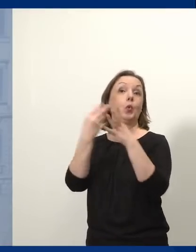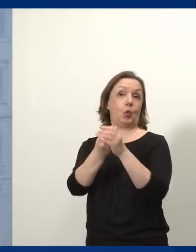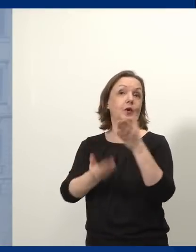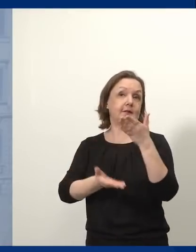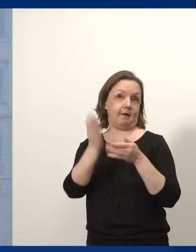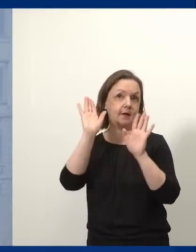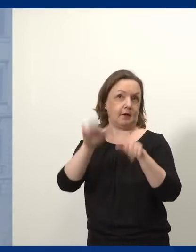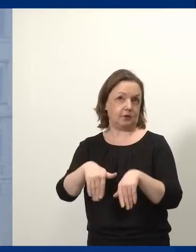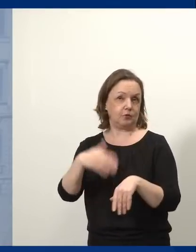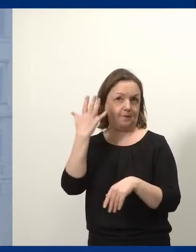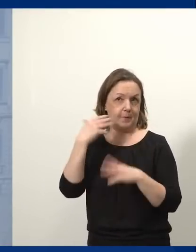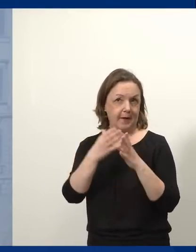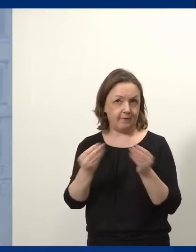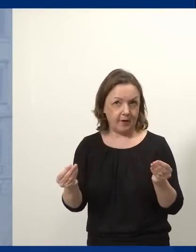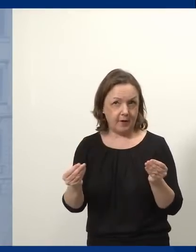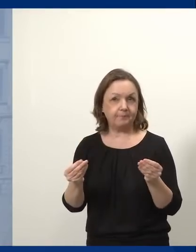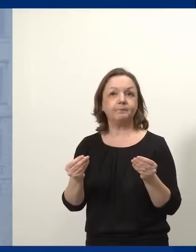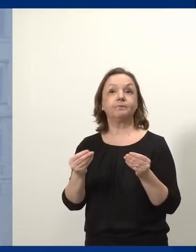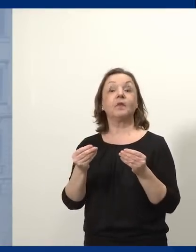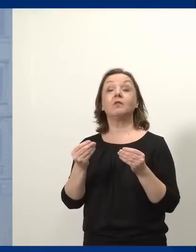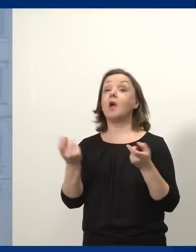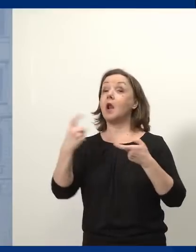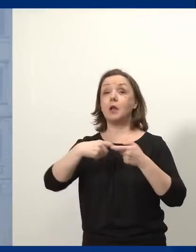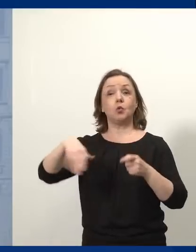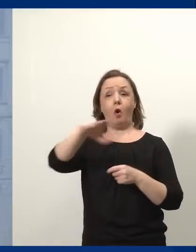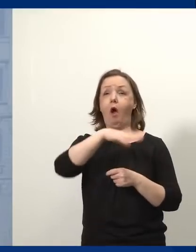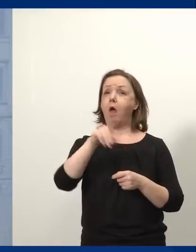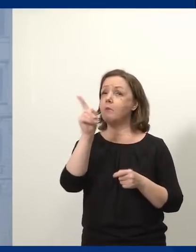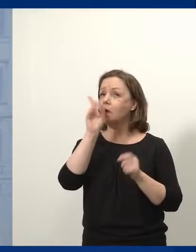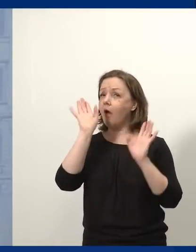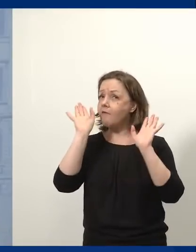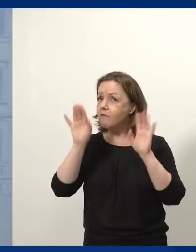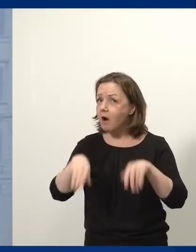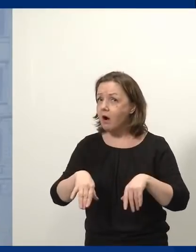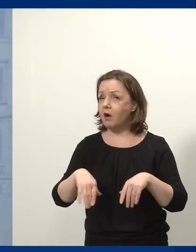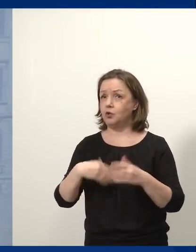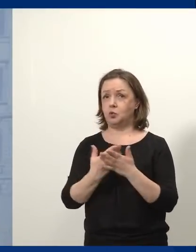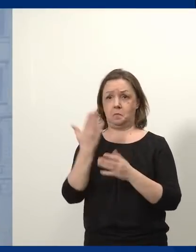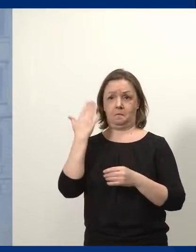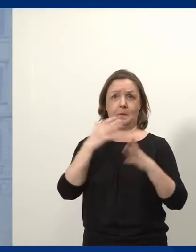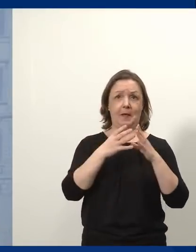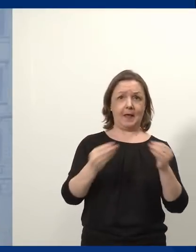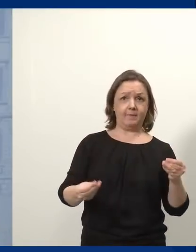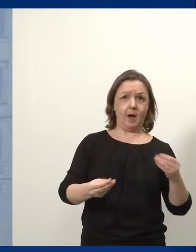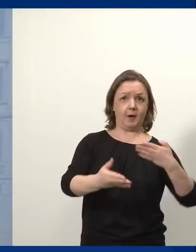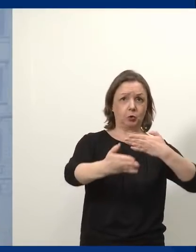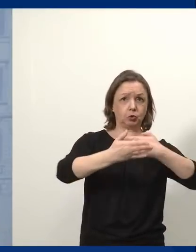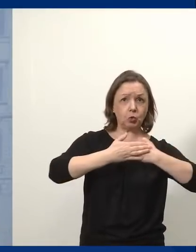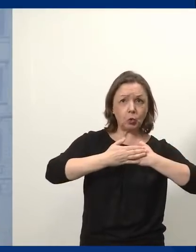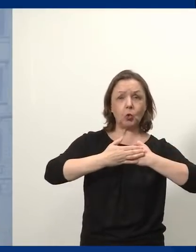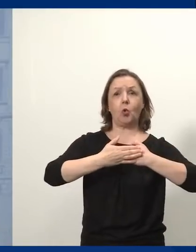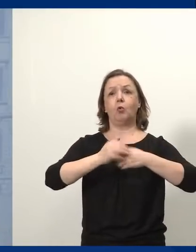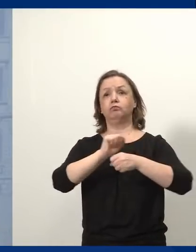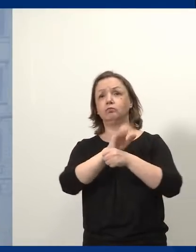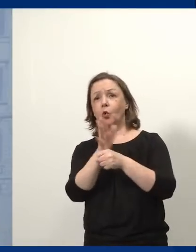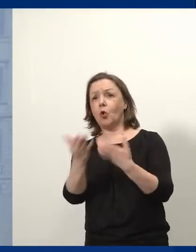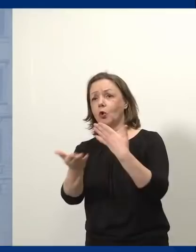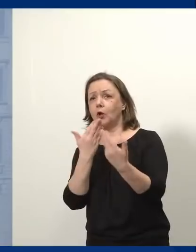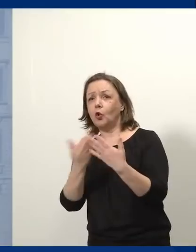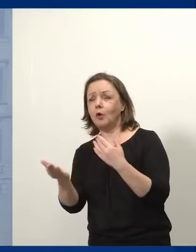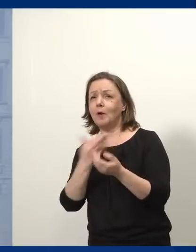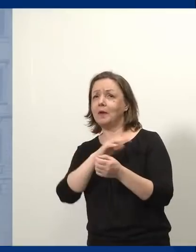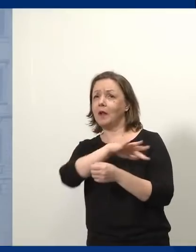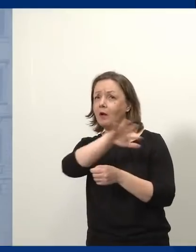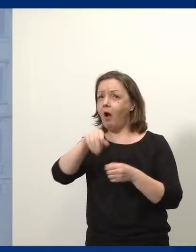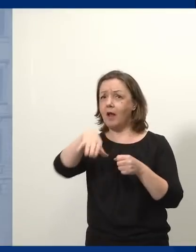nyt tässä tilanteessa, ja se koski kaikkia aloja, koska silloin sulku ja nämä toimenpiteet, koronatoimenpiteet koskivat kaikkia